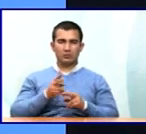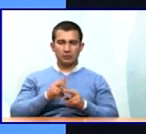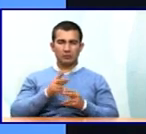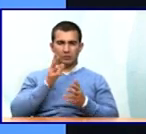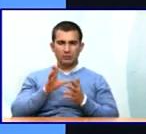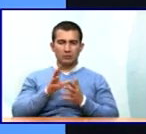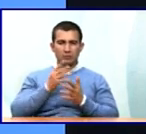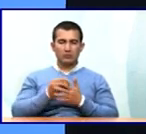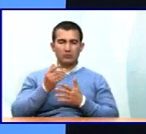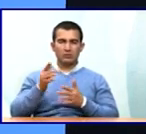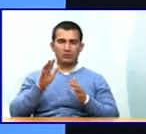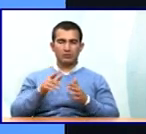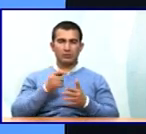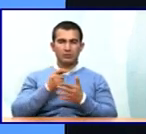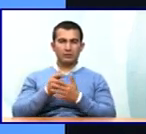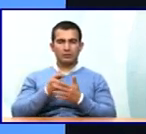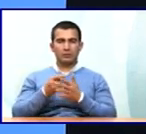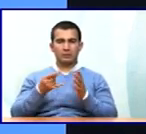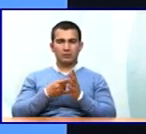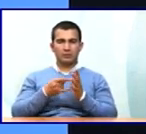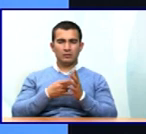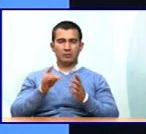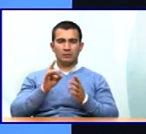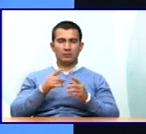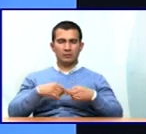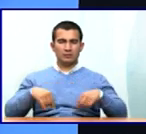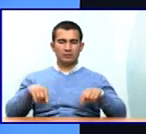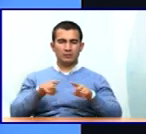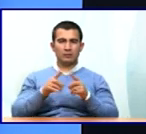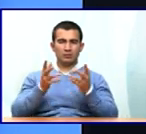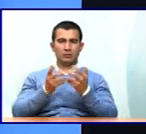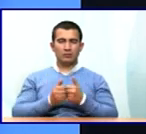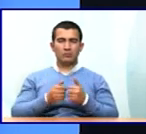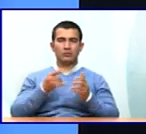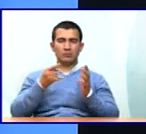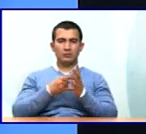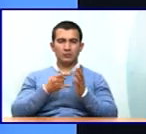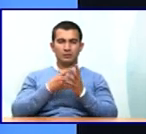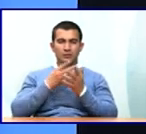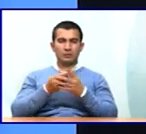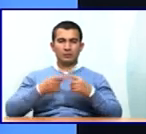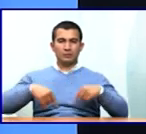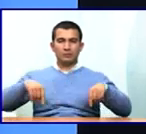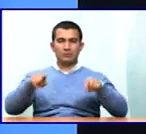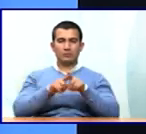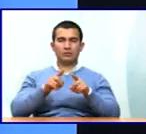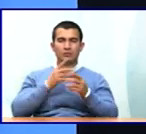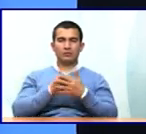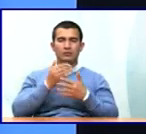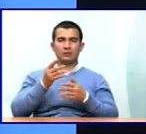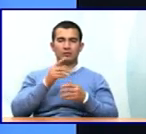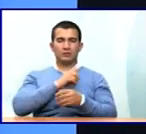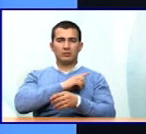o'tkazgichga ta'sir qilayotgan magnet maydon yo'nalishiga bog'liq. Magnet maydon yo'nalishi esa magnit